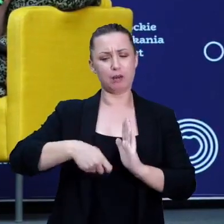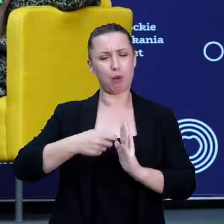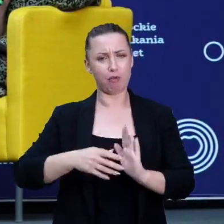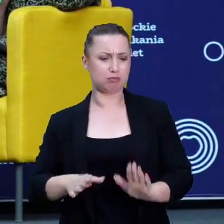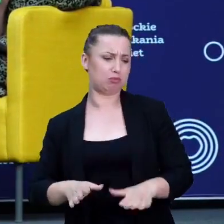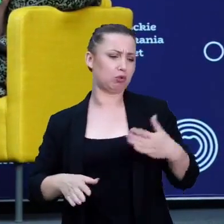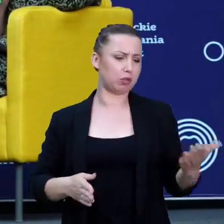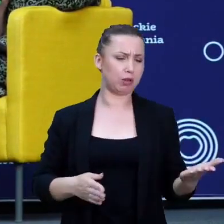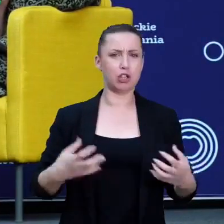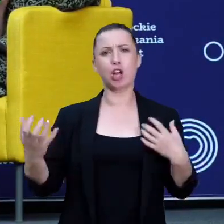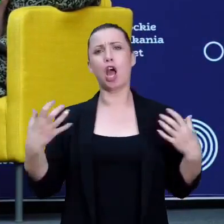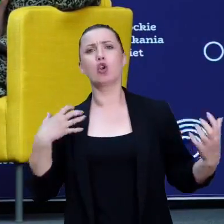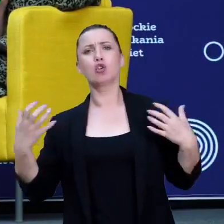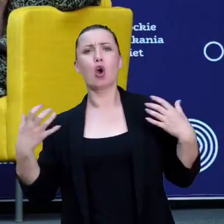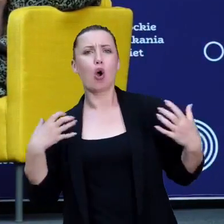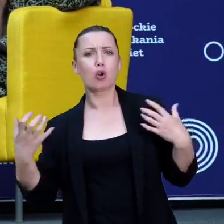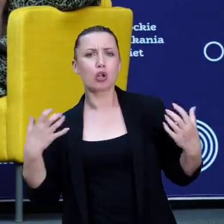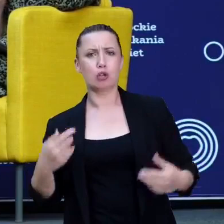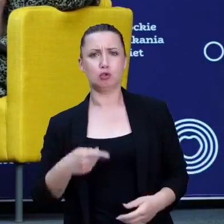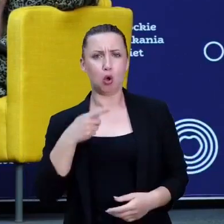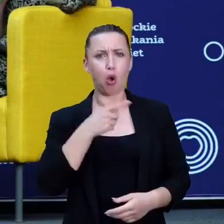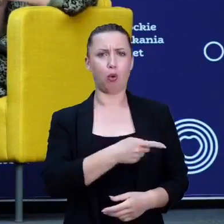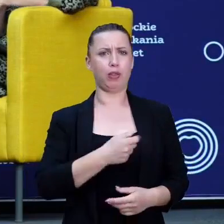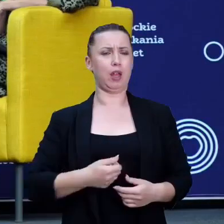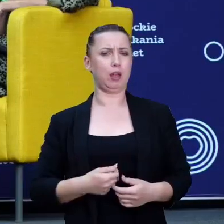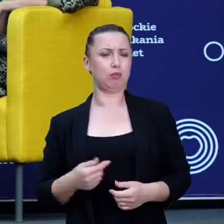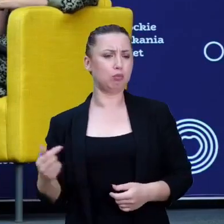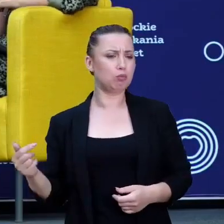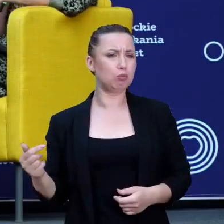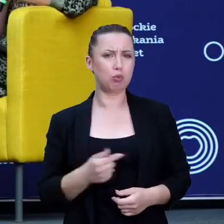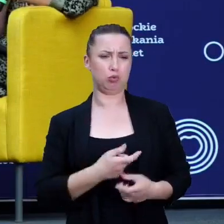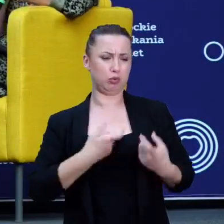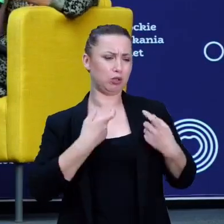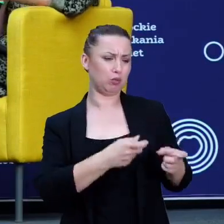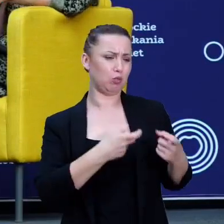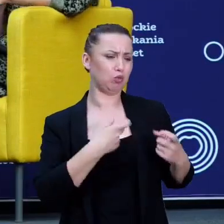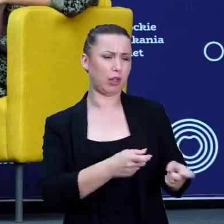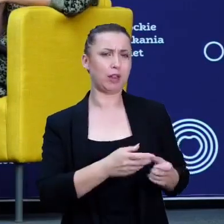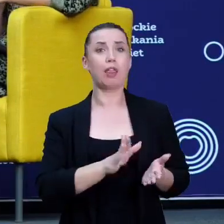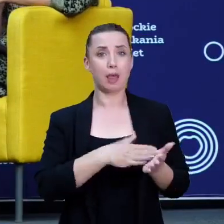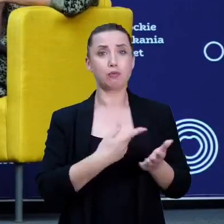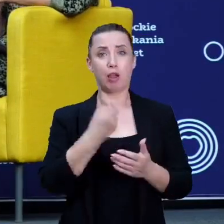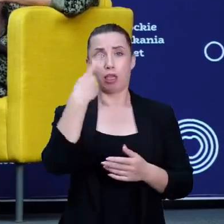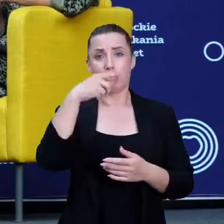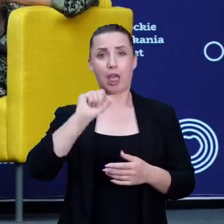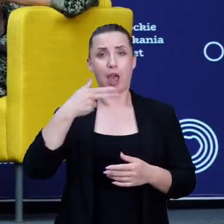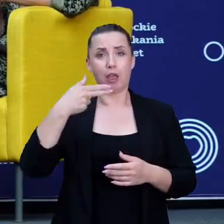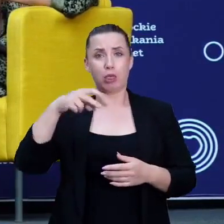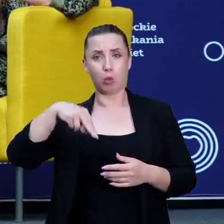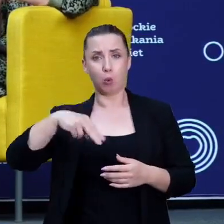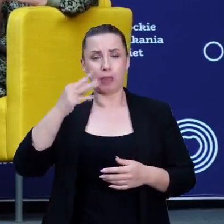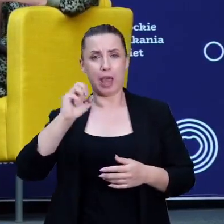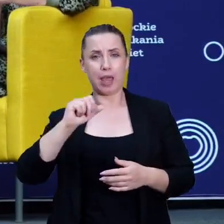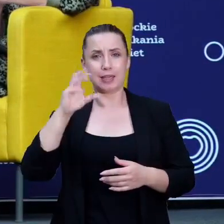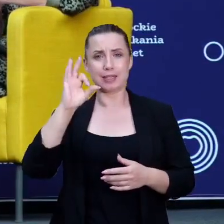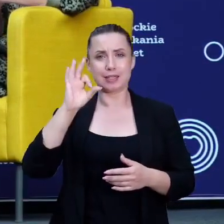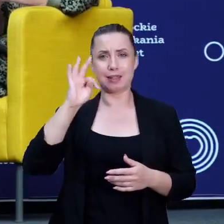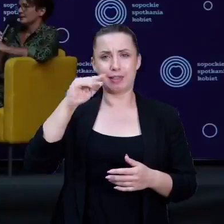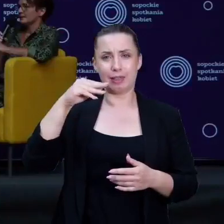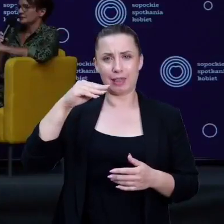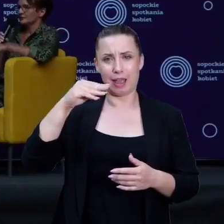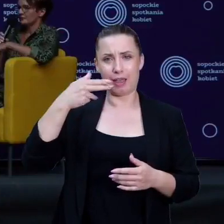czyli aktorki, no one to jeszcze bardziej chyba przeżywają. Ja wiem, że Danuta Stenka często o tym